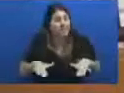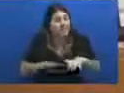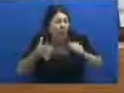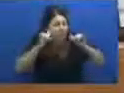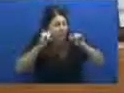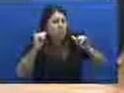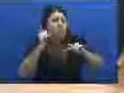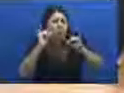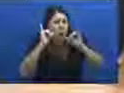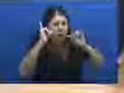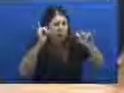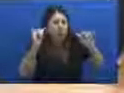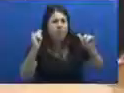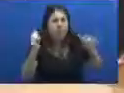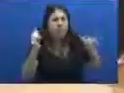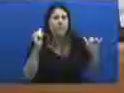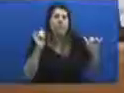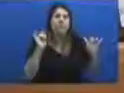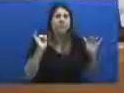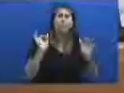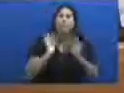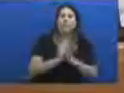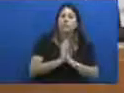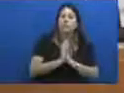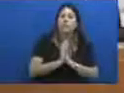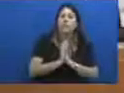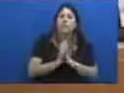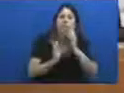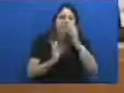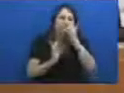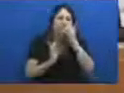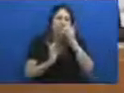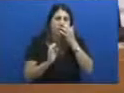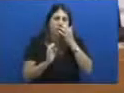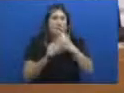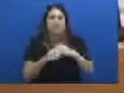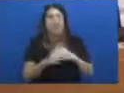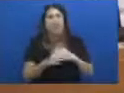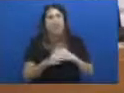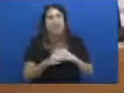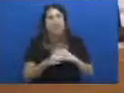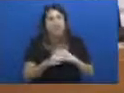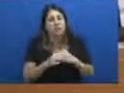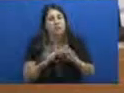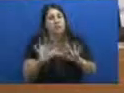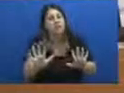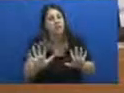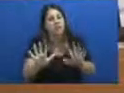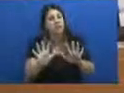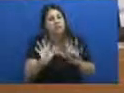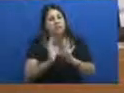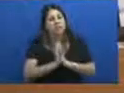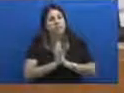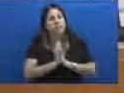קריאות. על זה, כן, לא. איפה? עד כאן. כן.